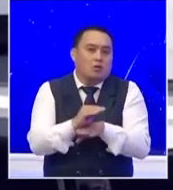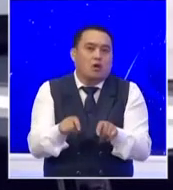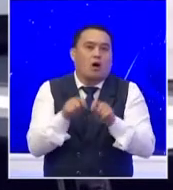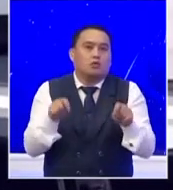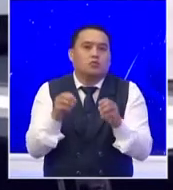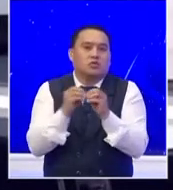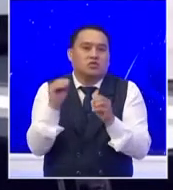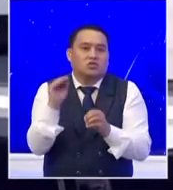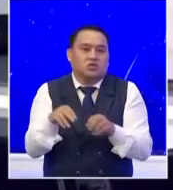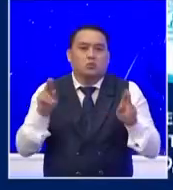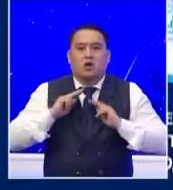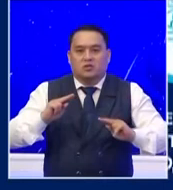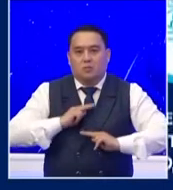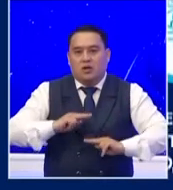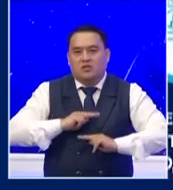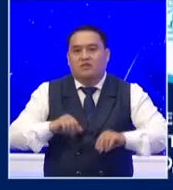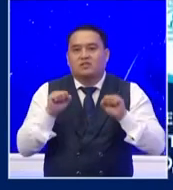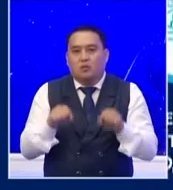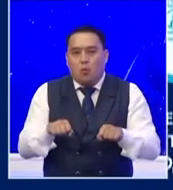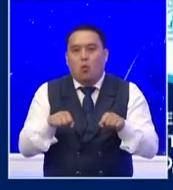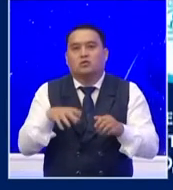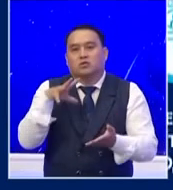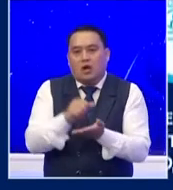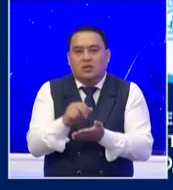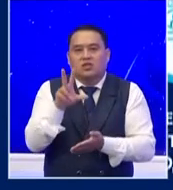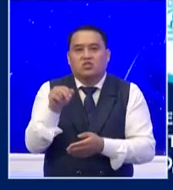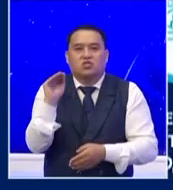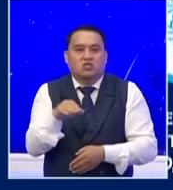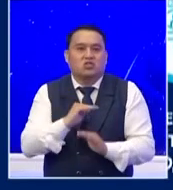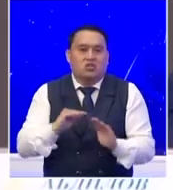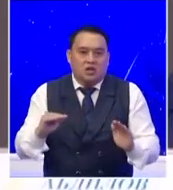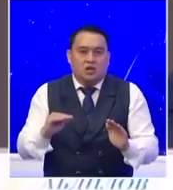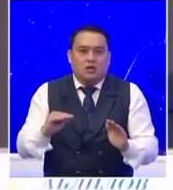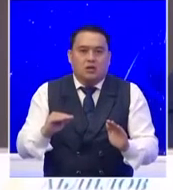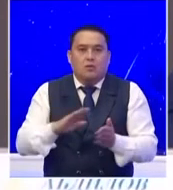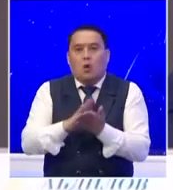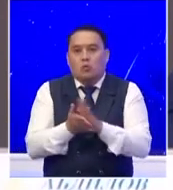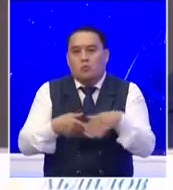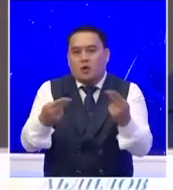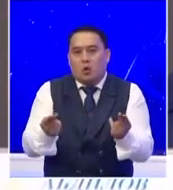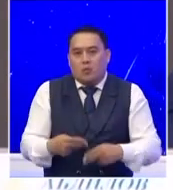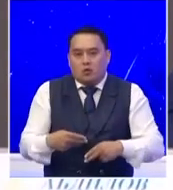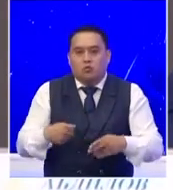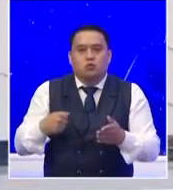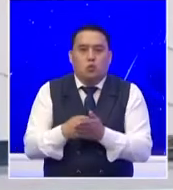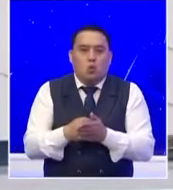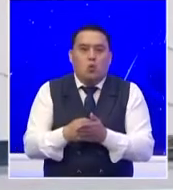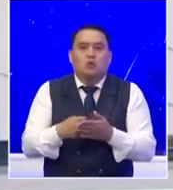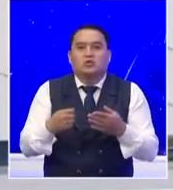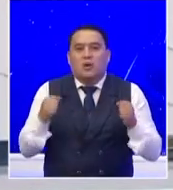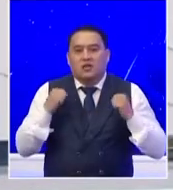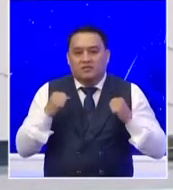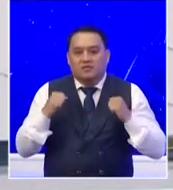открыть более 10 тысяч спортивных секций, где смогут заниматься 300 тысяч детей. Будут заключаться меморандумы о доступности